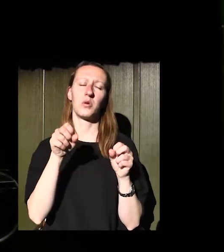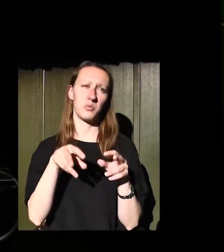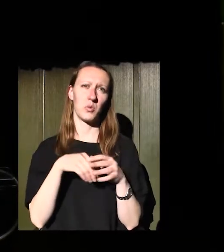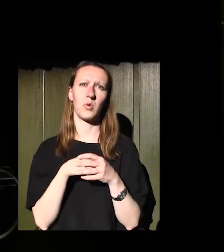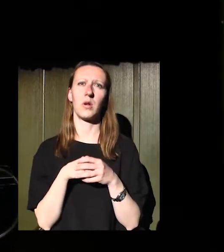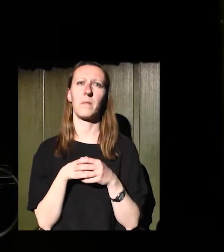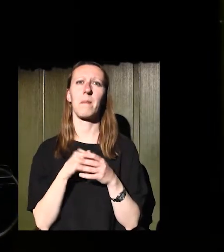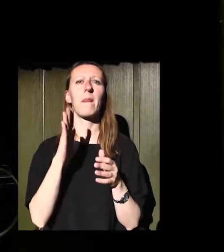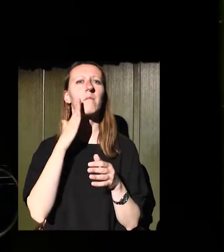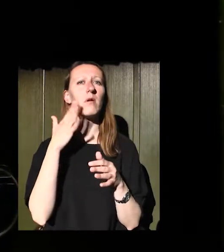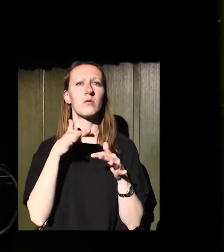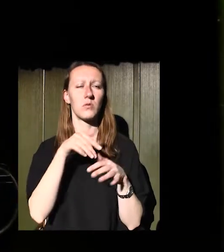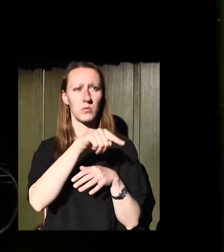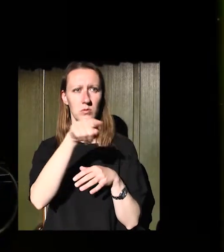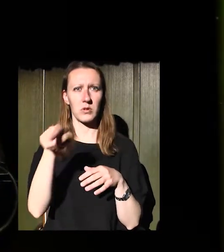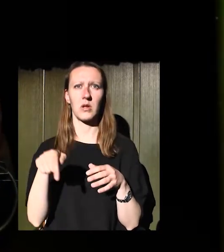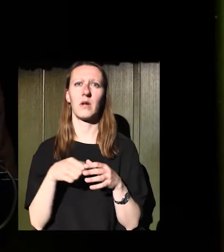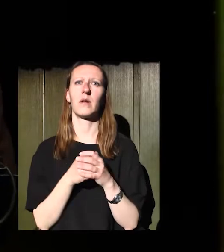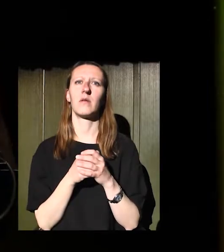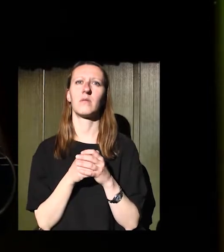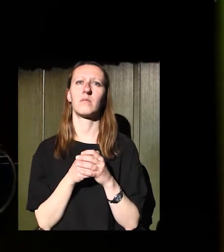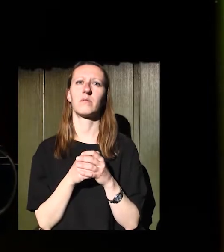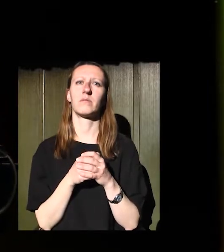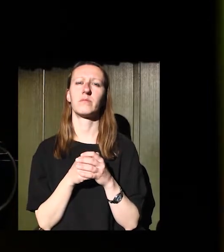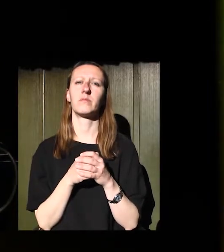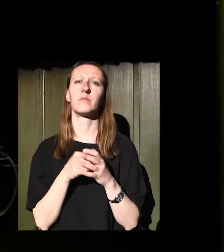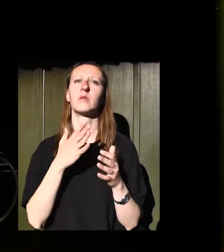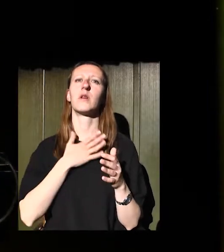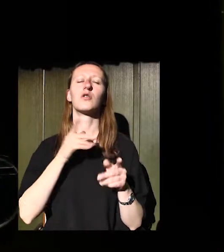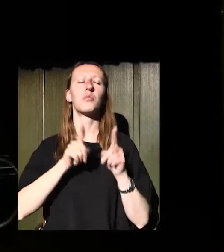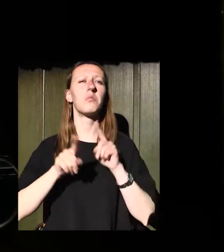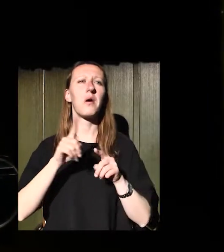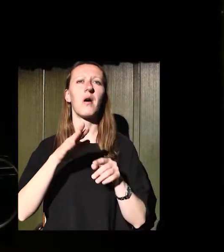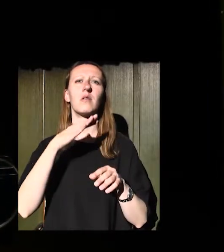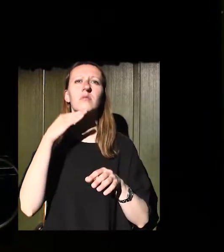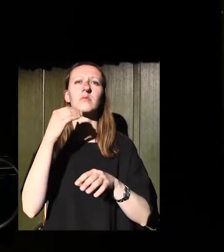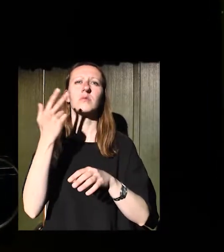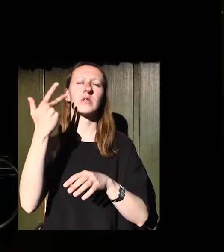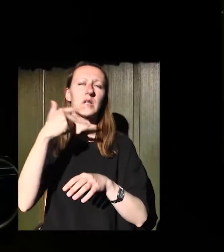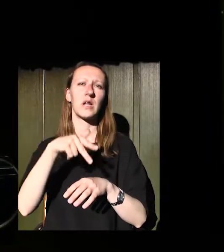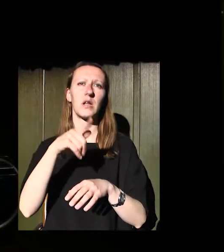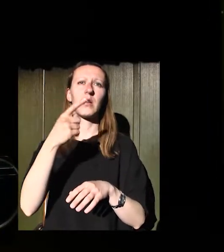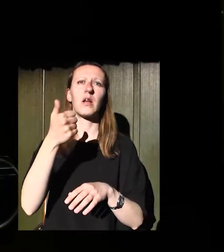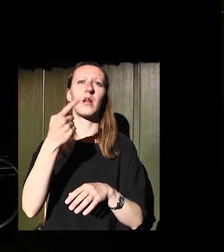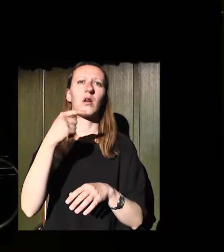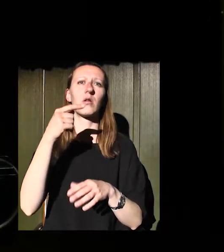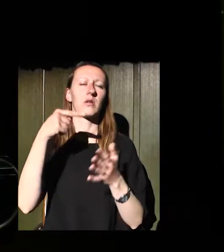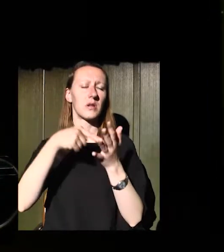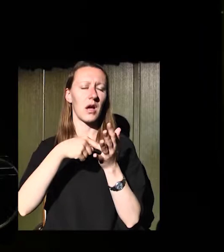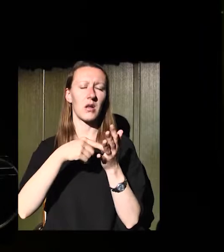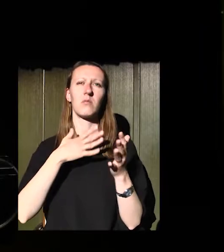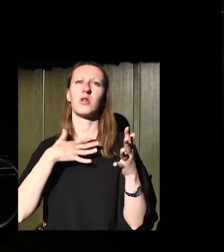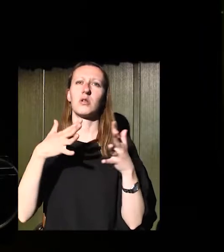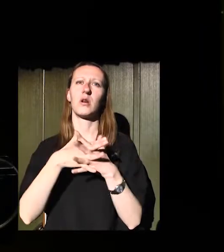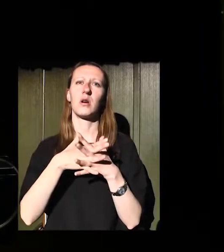Polezani, poštovani sugrađani, nella nostra storia millenaria, jedan od povijesnih